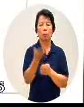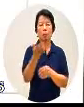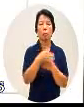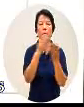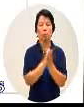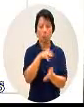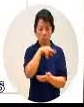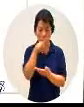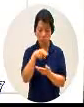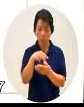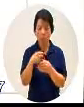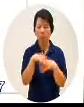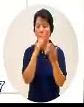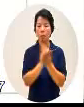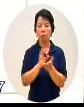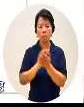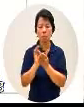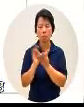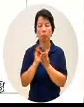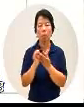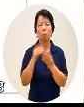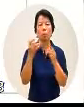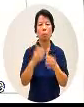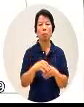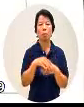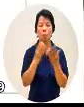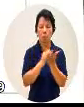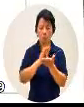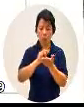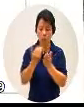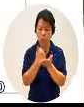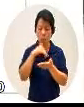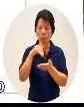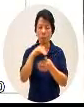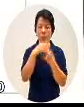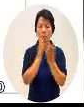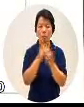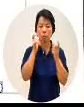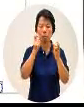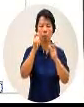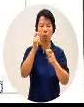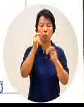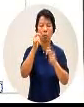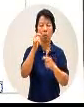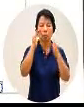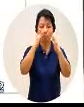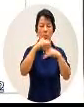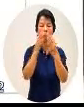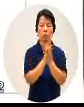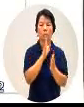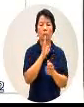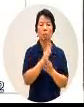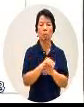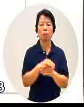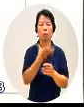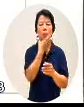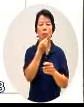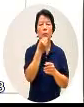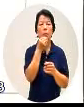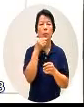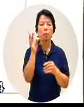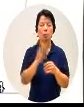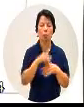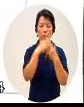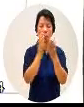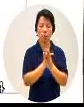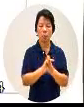一看就知道是消耗預算用的因為就是國用企業林亞區的福德市場上面找了中山大